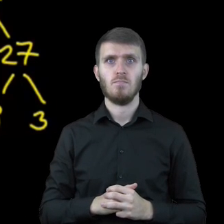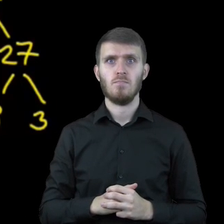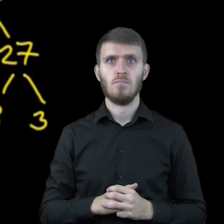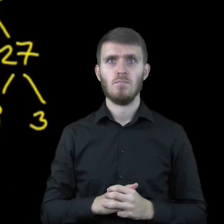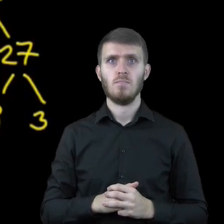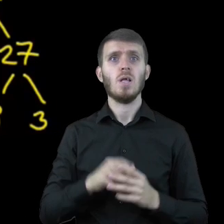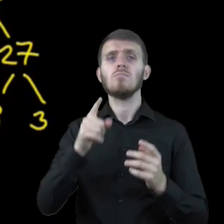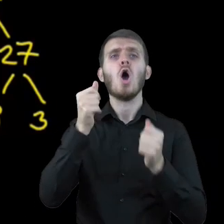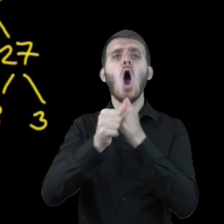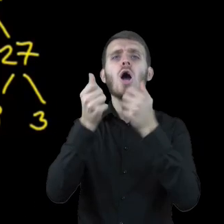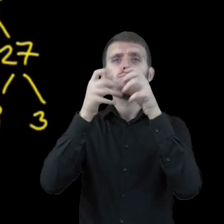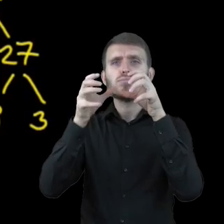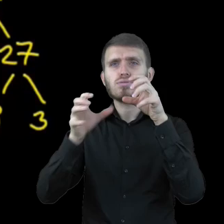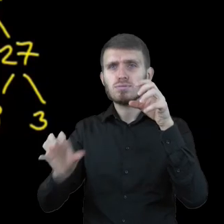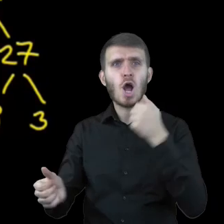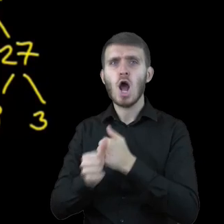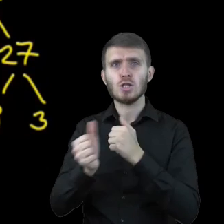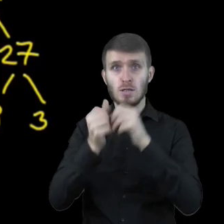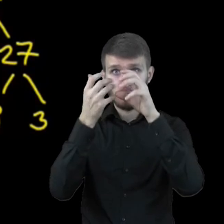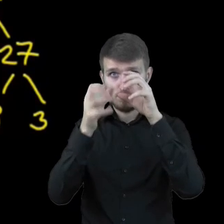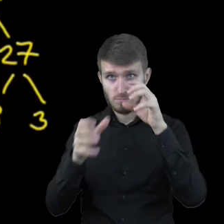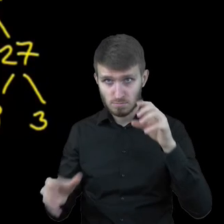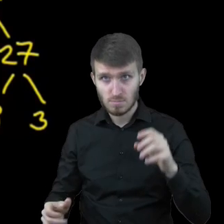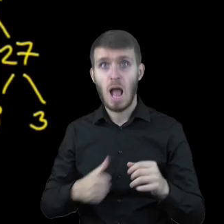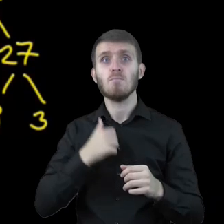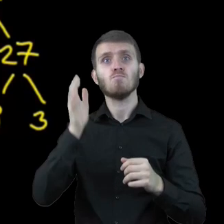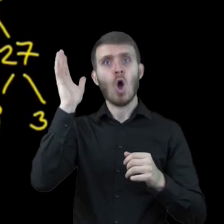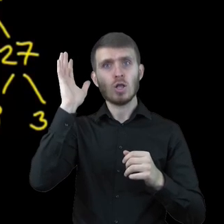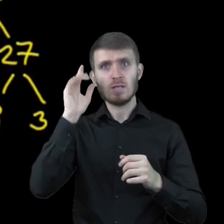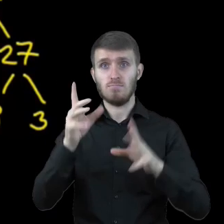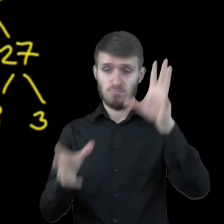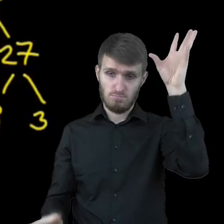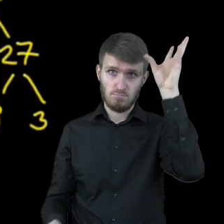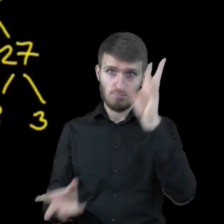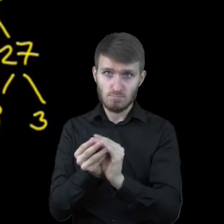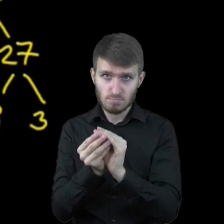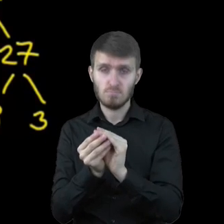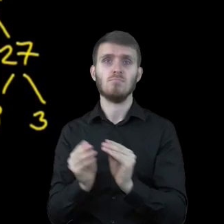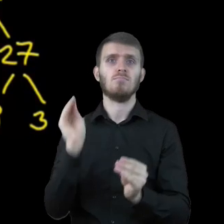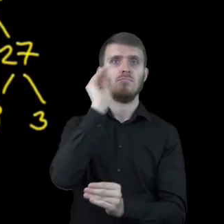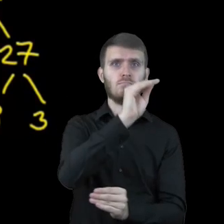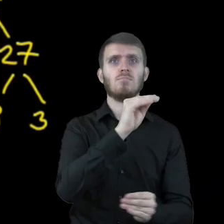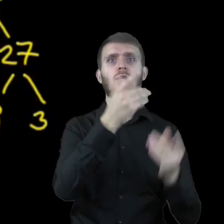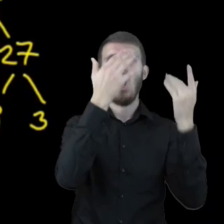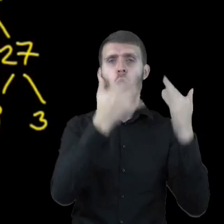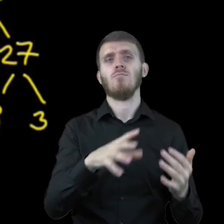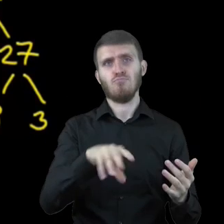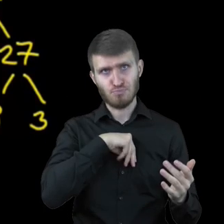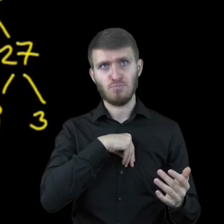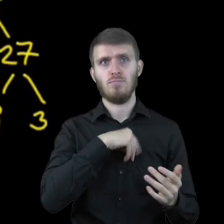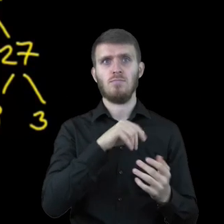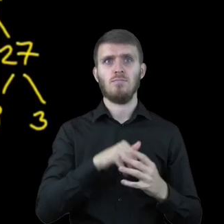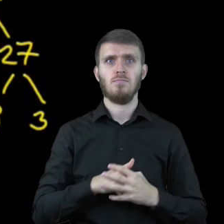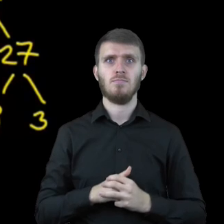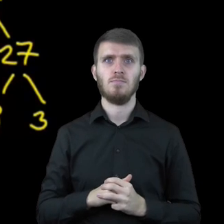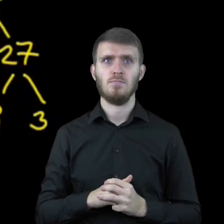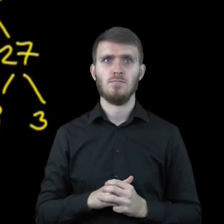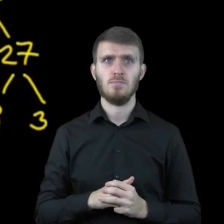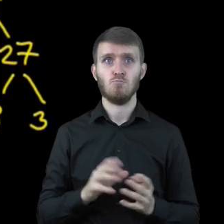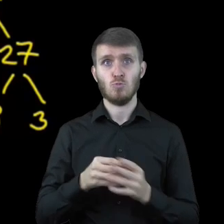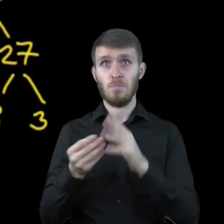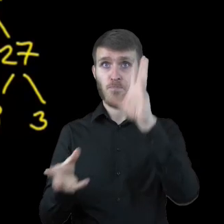czynniki pogrupować to sobie w taki sposób, że iloczyn tych poszczególnych czynników da nam taką liczbę, z której będziemy mogli wyciągnąć pierwiastek.